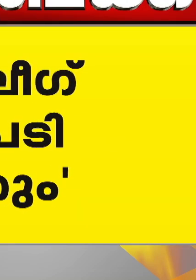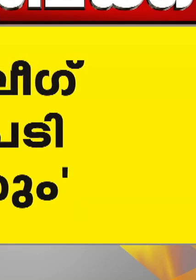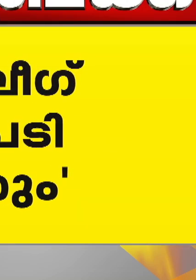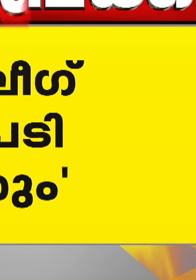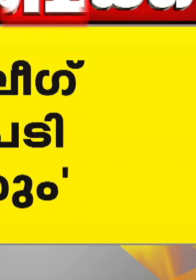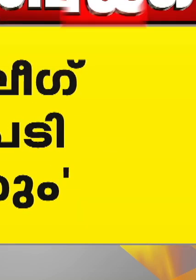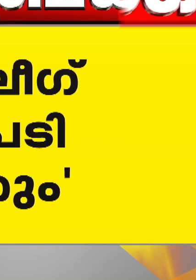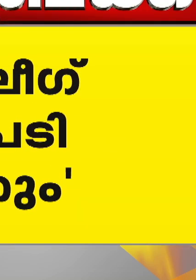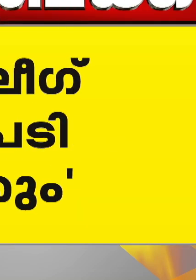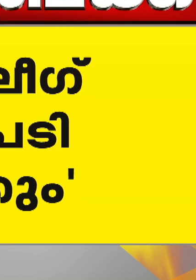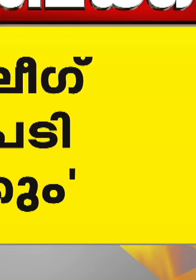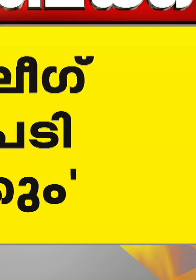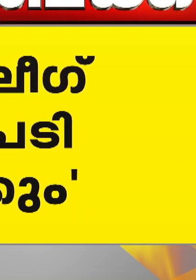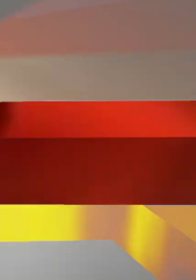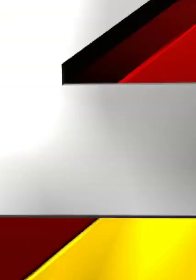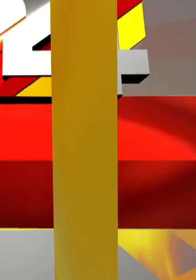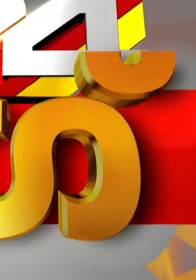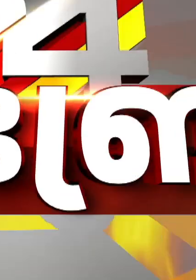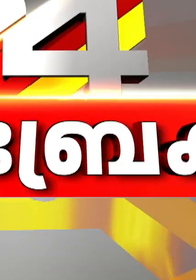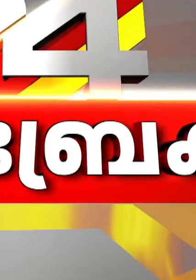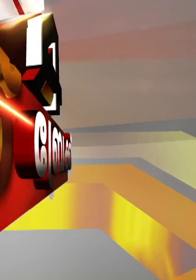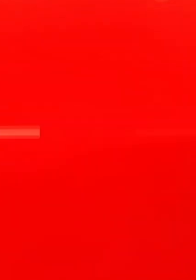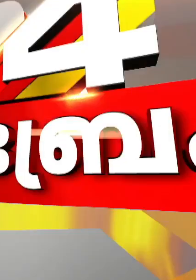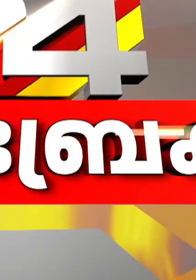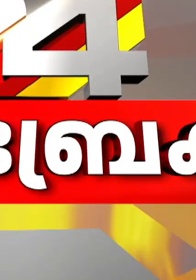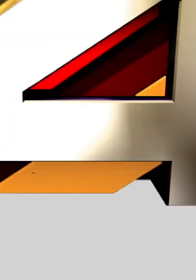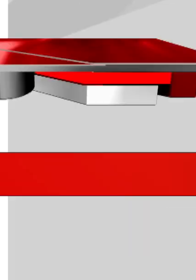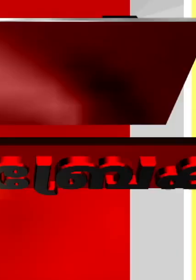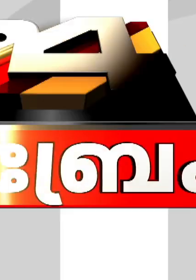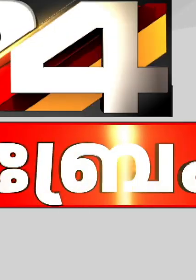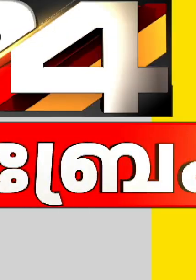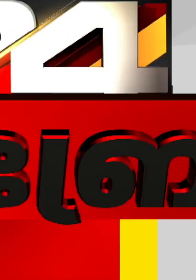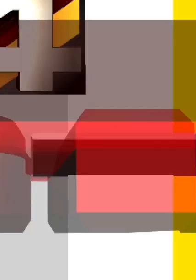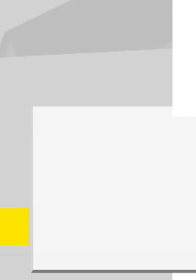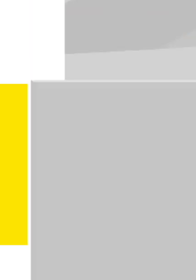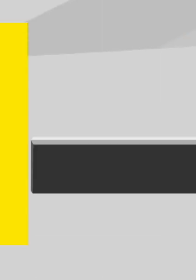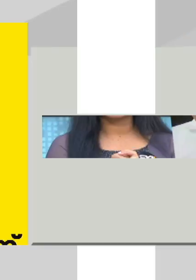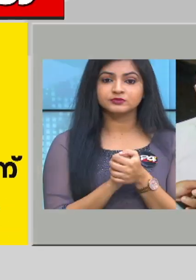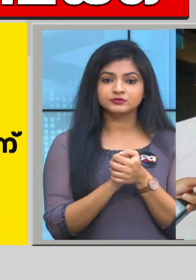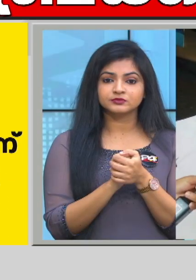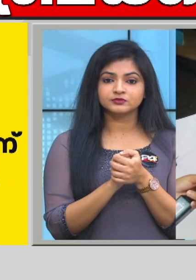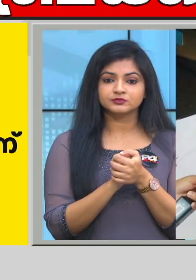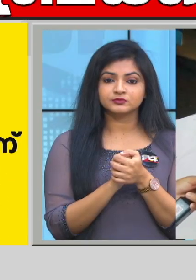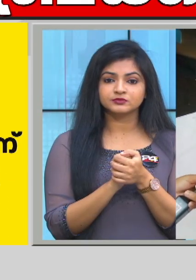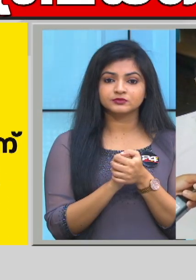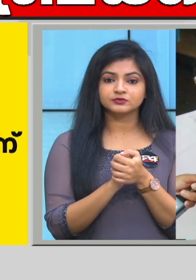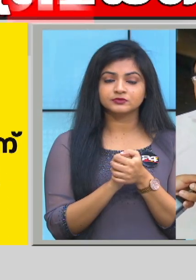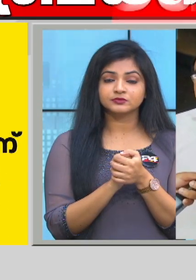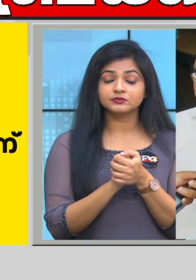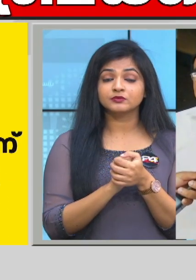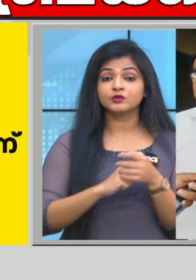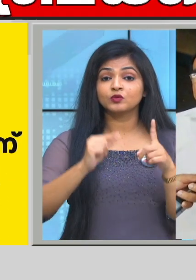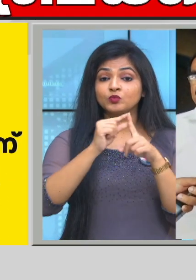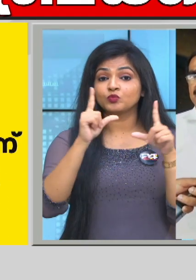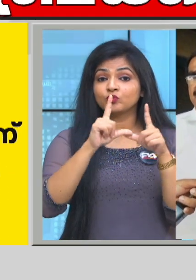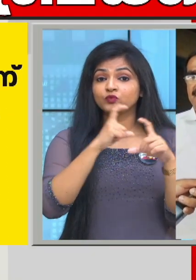പ്രധാനമായി ഉയരുന്ന ആരോപണം. വേണ്ട രീതിയിലുള്ള വേണ്ട രീതിയിലുള്ള തെളിവുകൾ ഹാജരാക്കാൻ പ്രോസിക്യൂഷന്